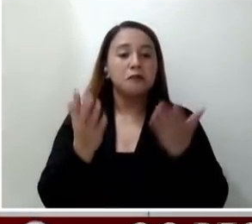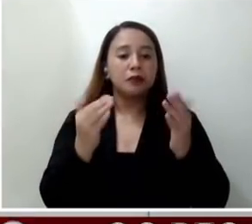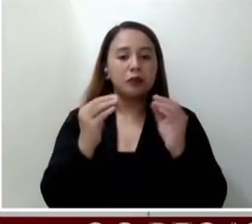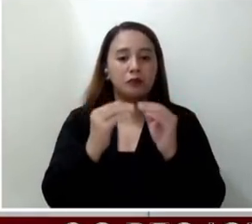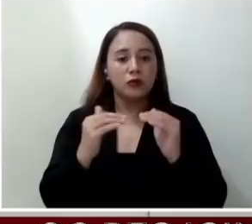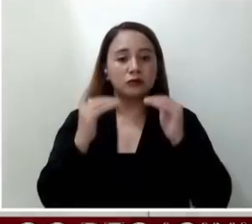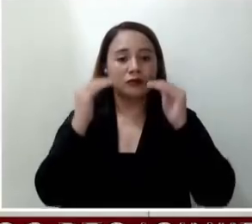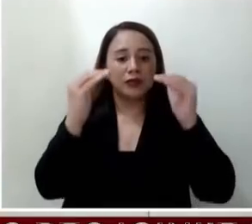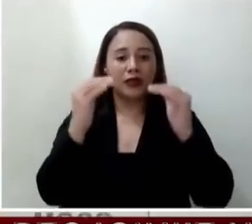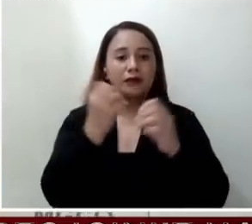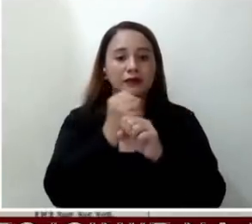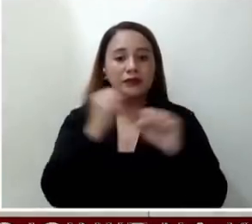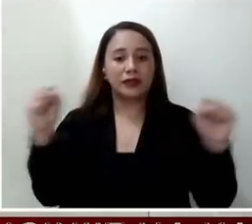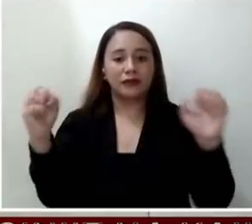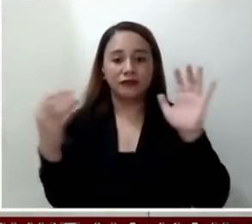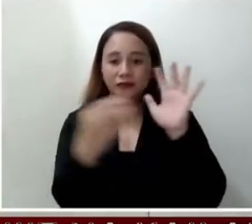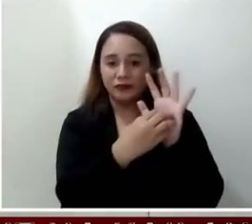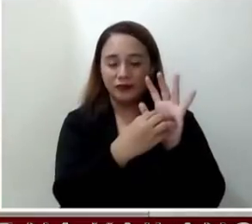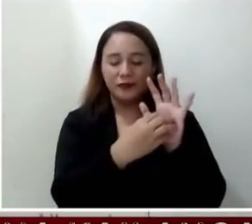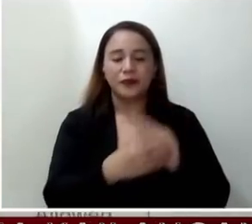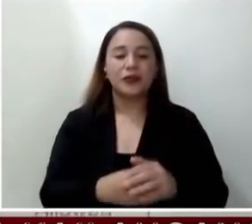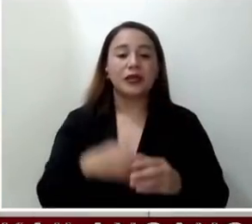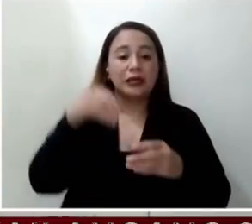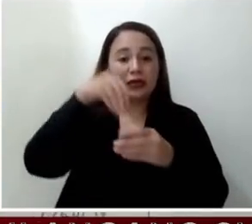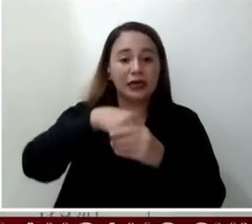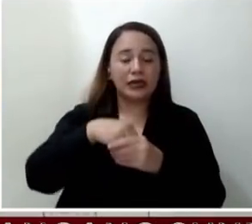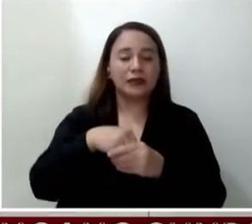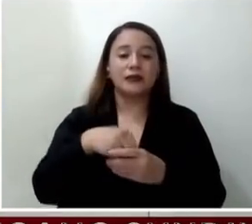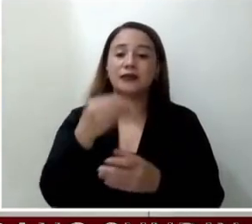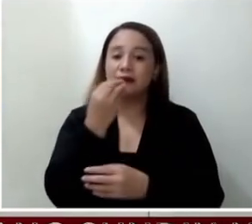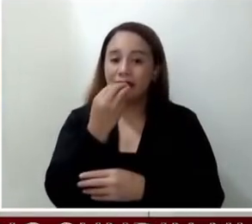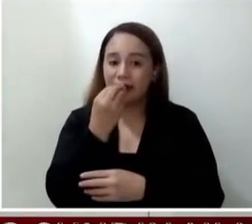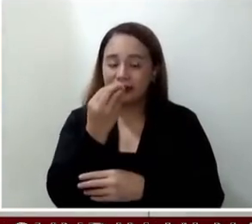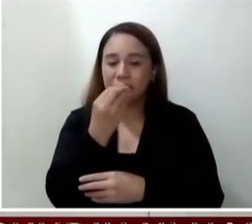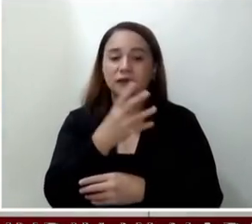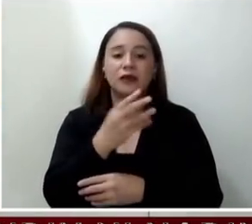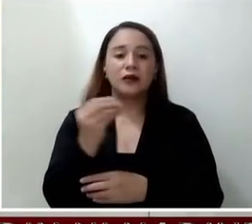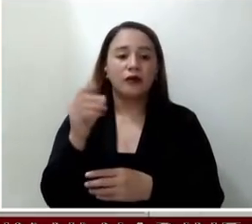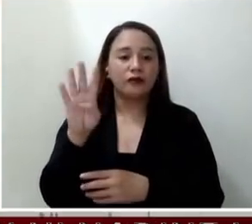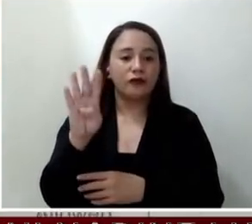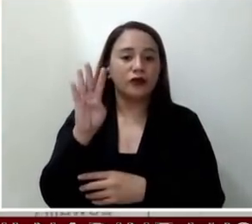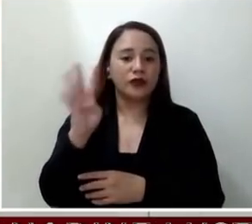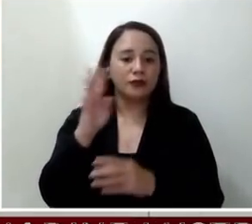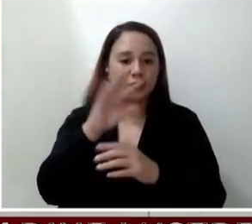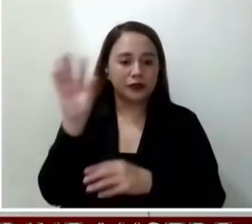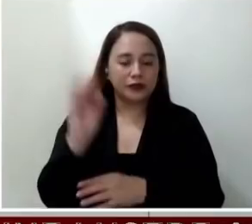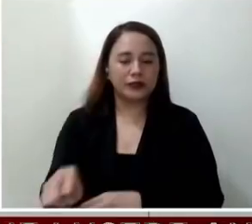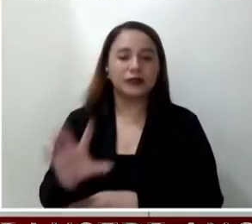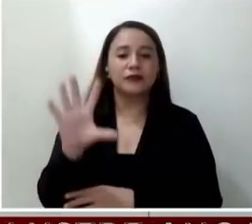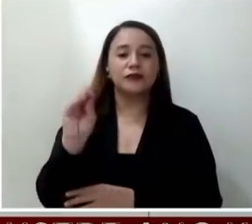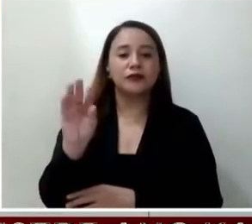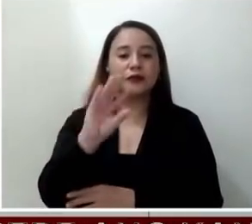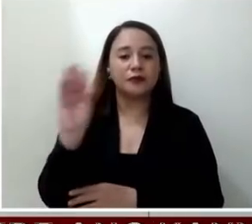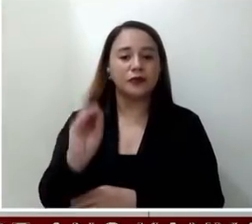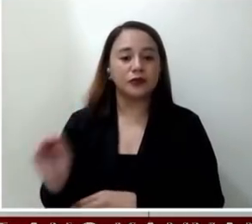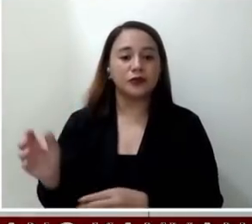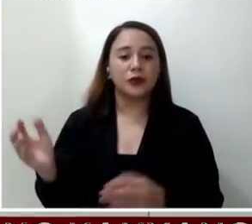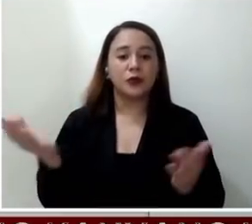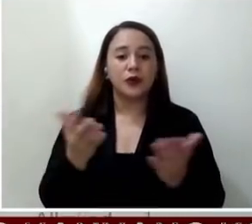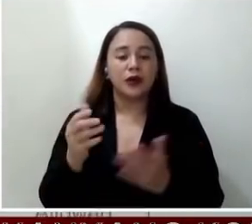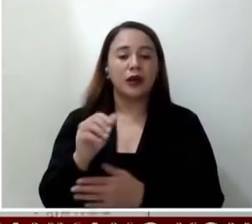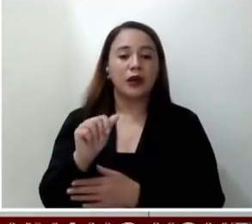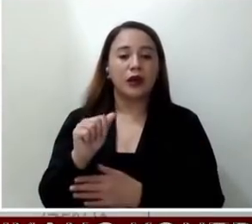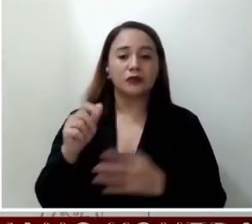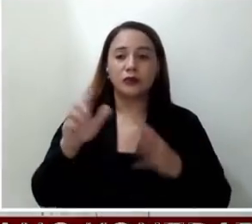may safety seal. Ang indoor dine-in, papayagan ng 40% at 50% naman sa alfresco